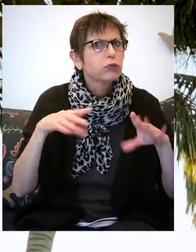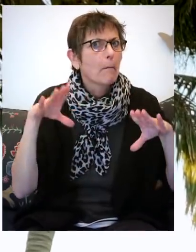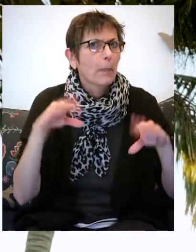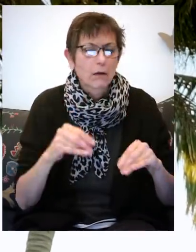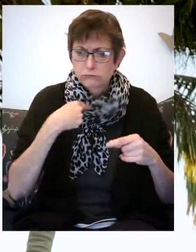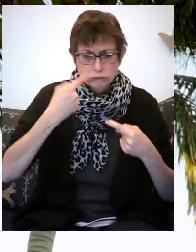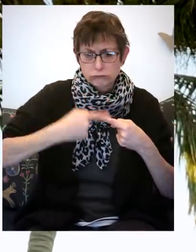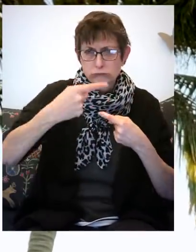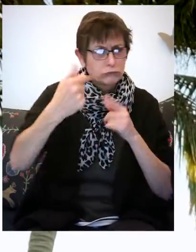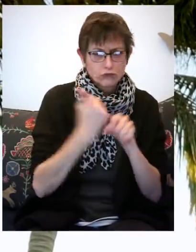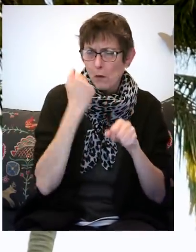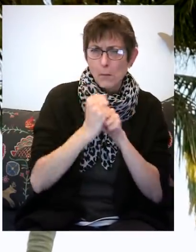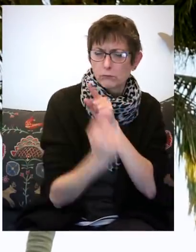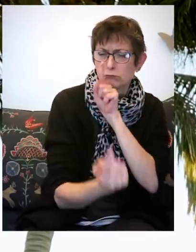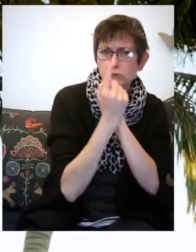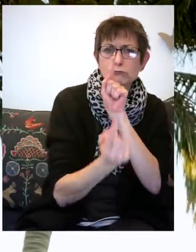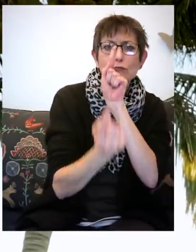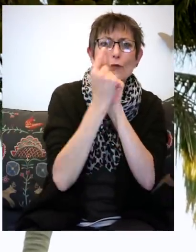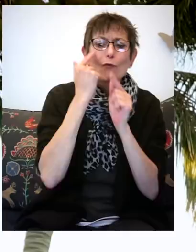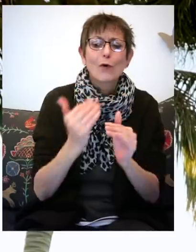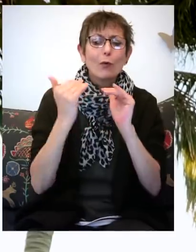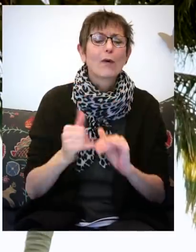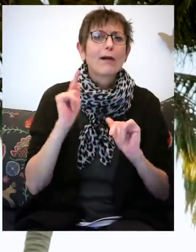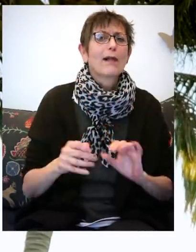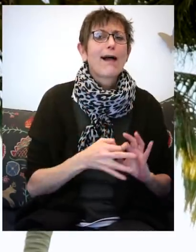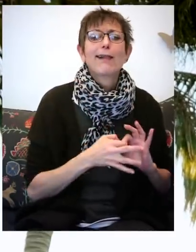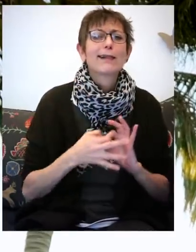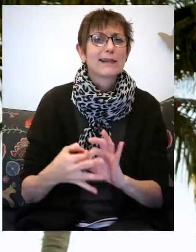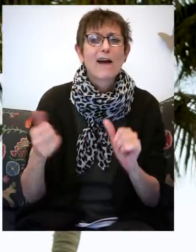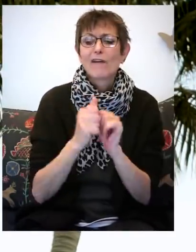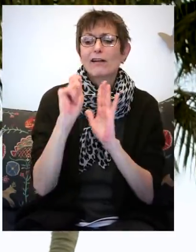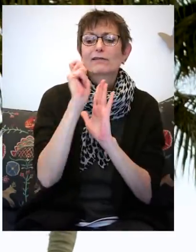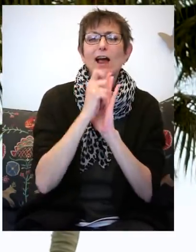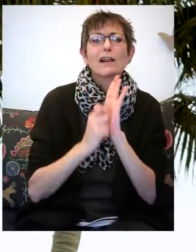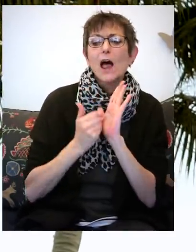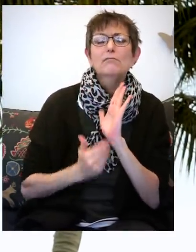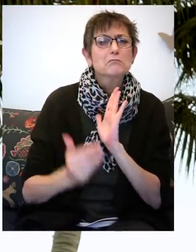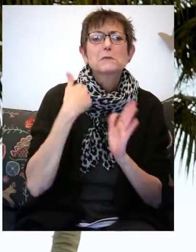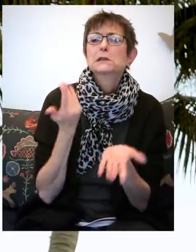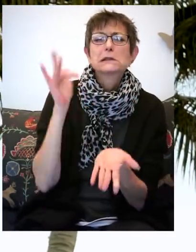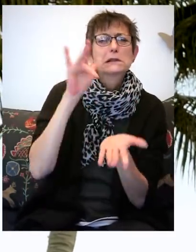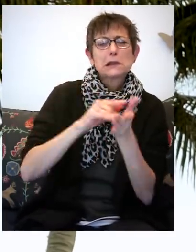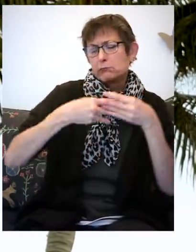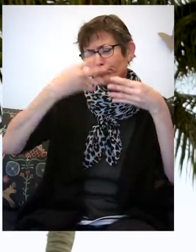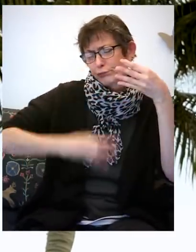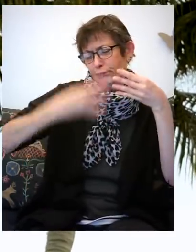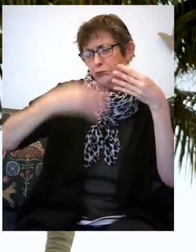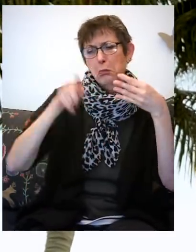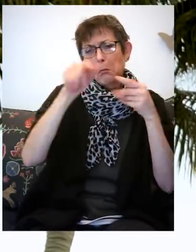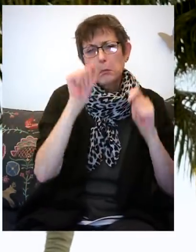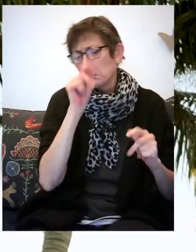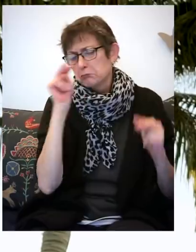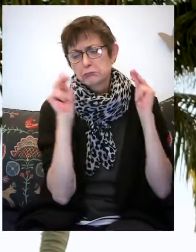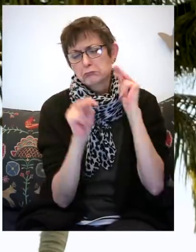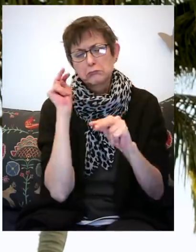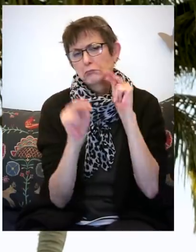sur mon site internet où je mets l'ensemble de ça. Allez voir les infos, vous aurez votre ville sûrement dedans. Je vous en ai parlé au début de la vidéo, mais prenez une seconde pour activer la cloche et